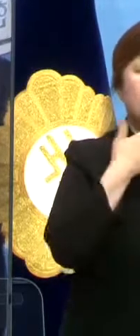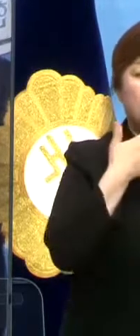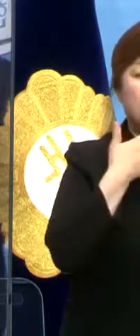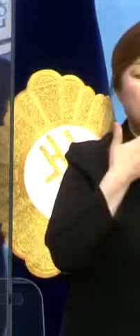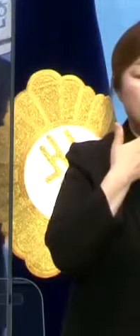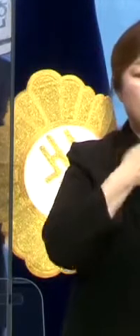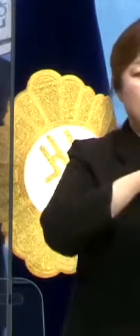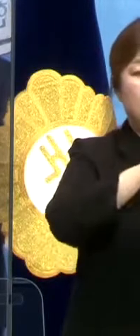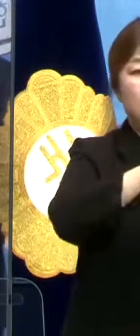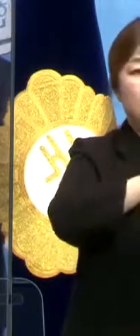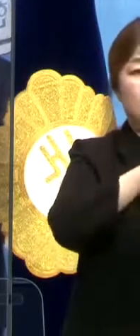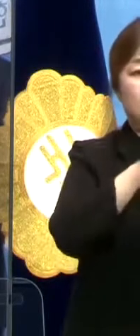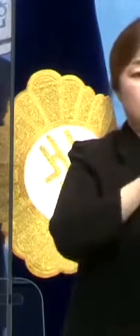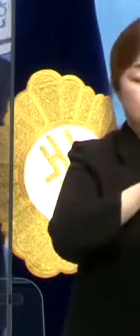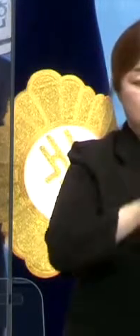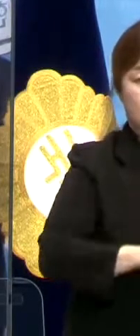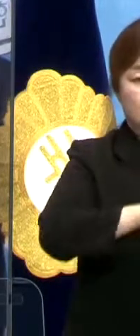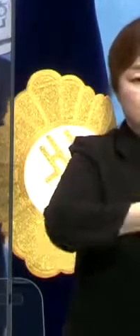대상입니다